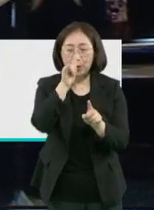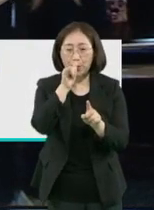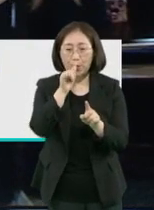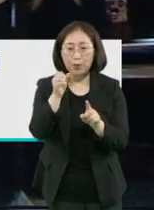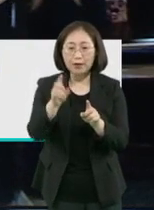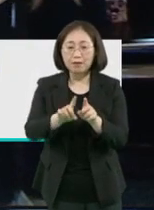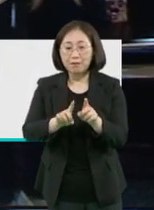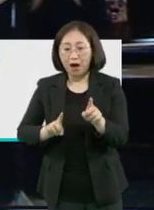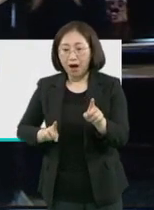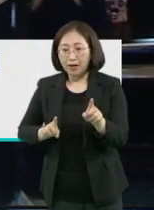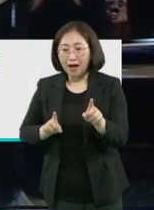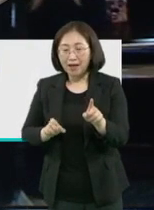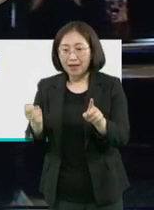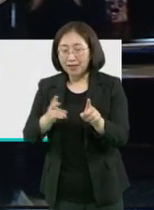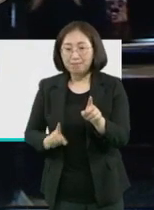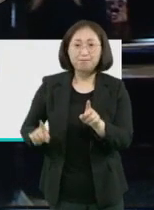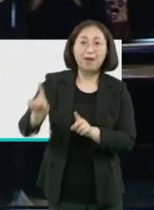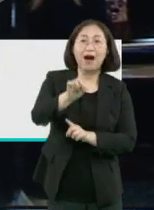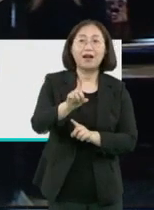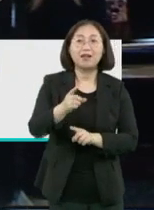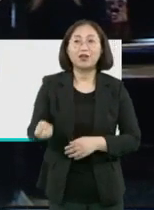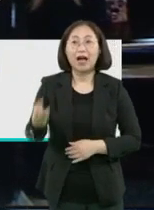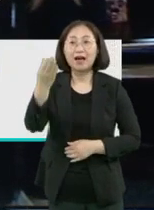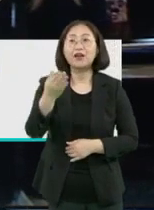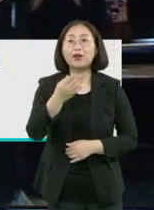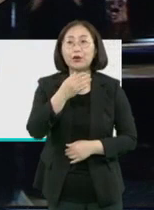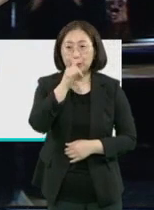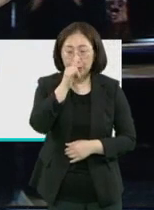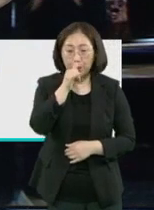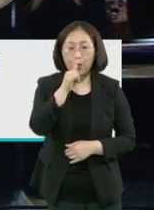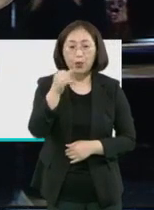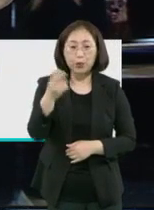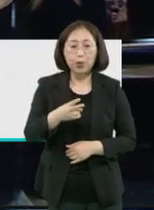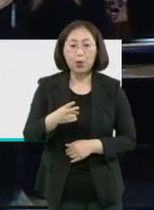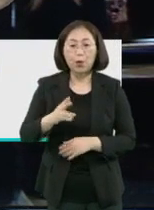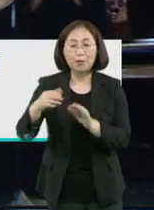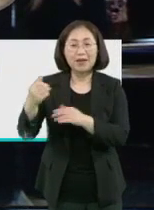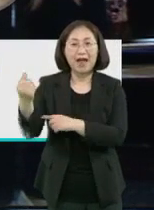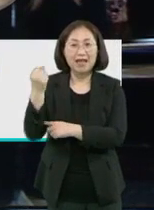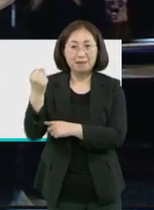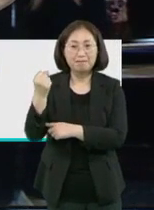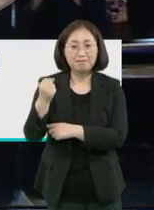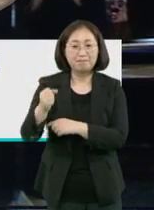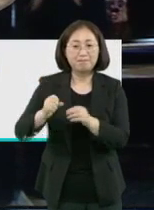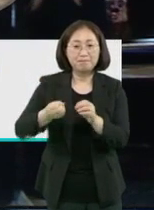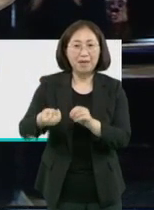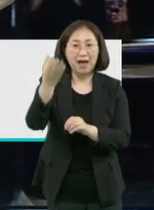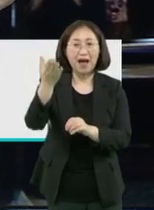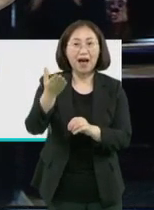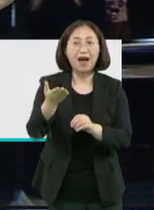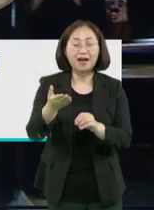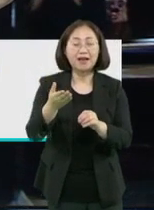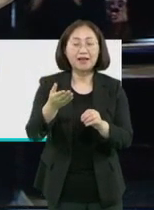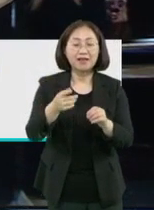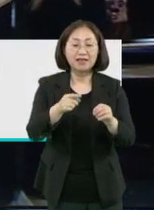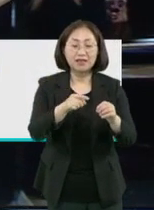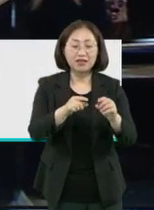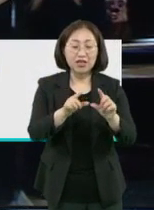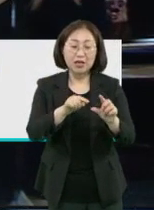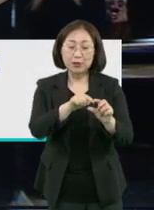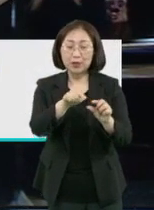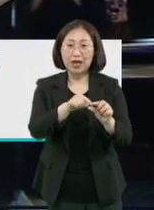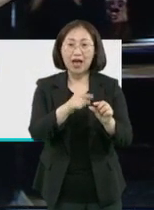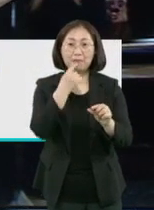리턴 매치에서 복수 혈전에 성공하거나 국민의힘의 거센 바람을 버티며 살아남은 민주당 당선인도 있었죠.